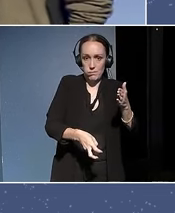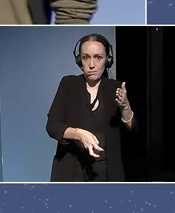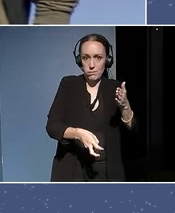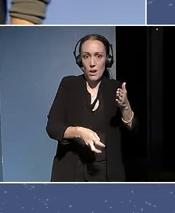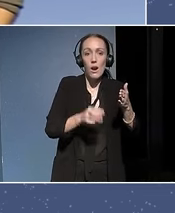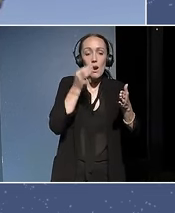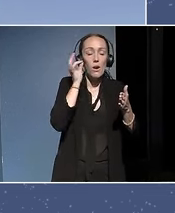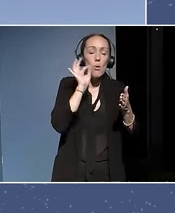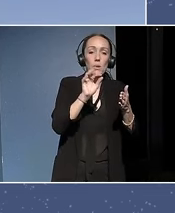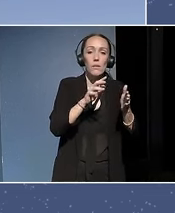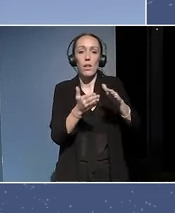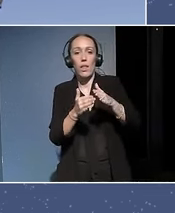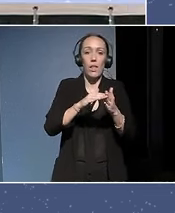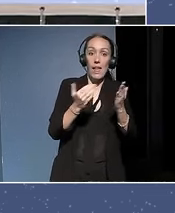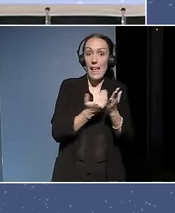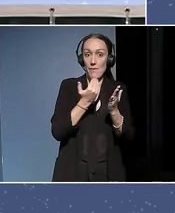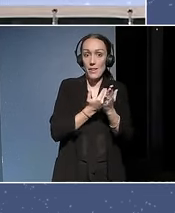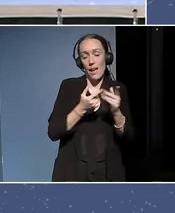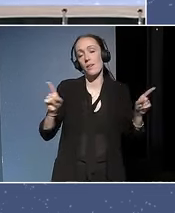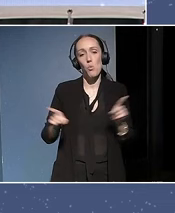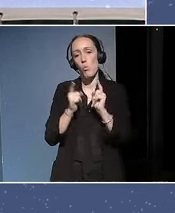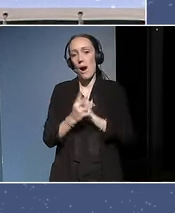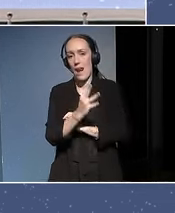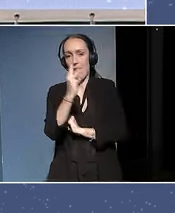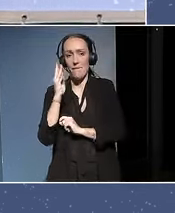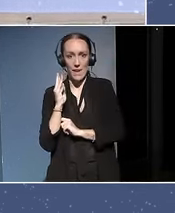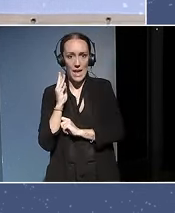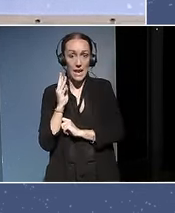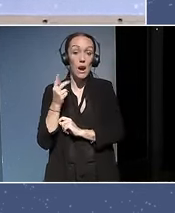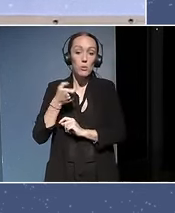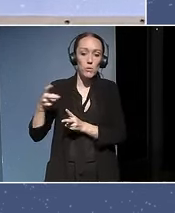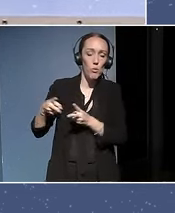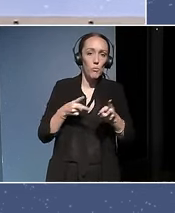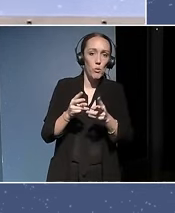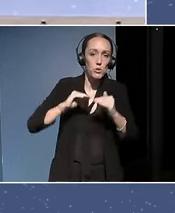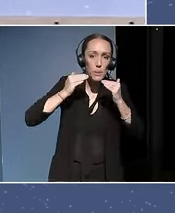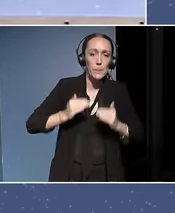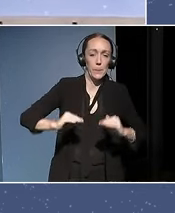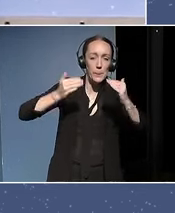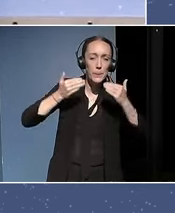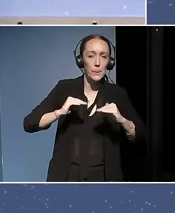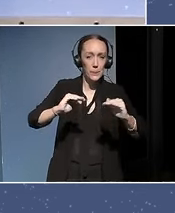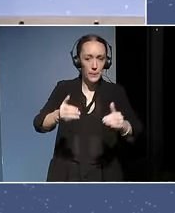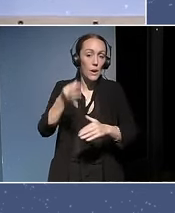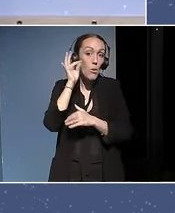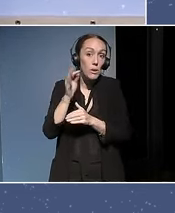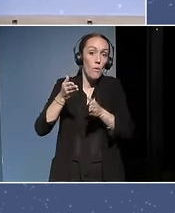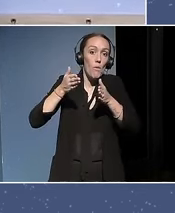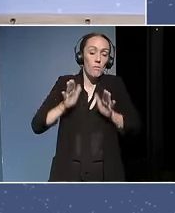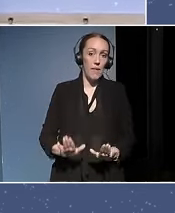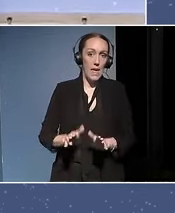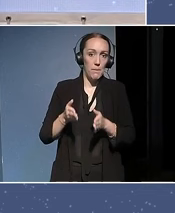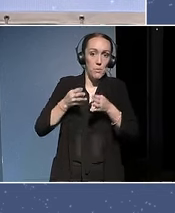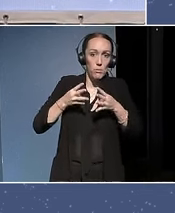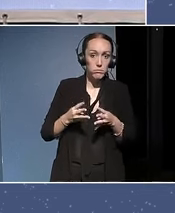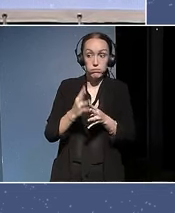rollare es soprattutto nelle acque dei fiumi che sono turbolente insomma questo ancora non lo sappiamo e forse non lo